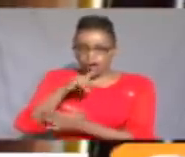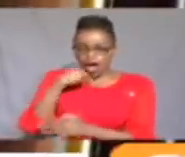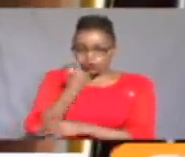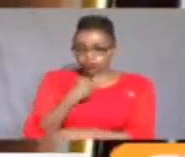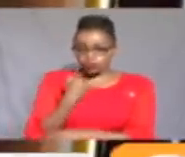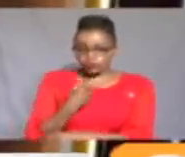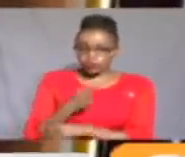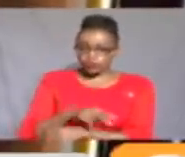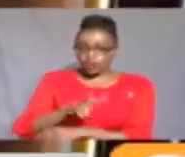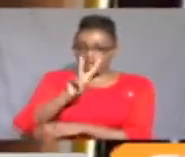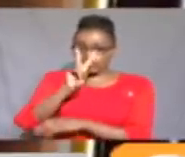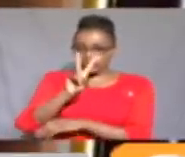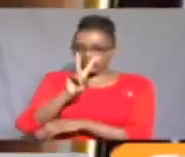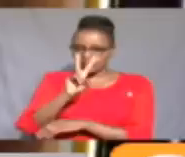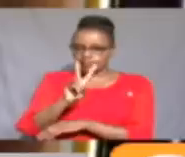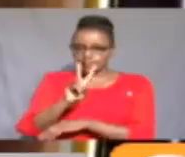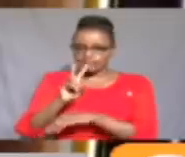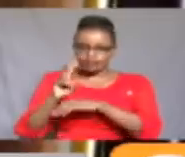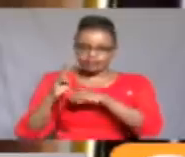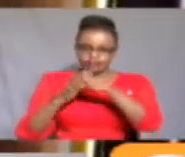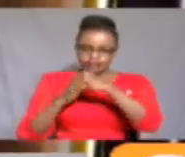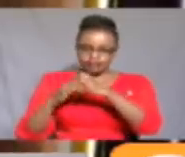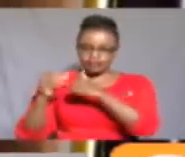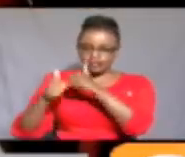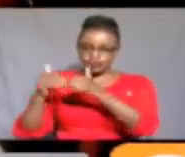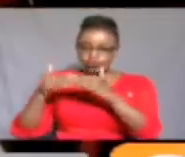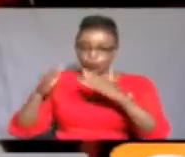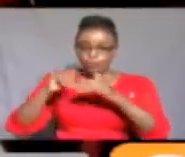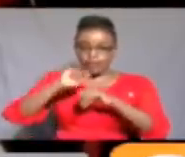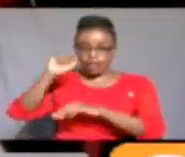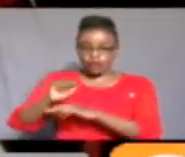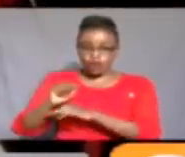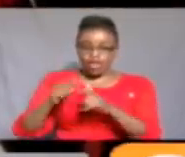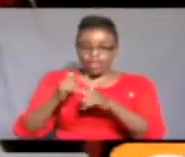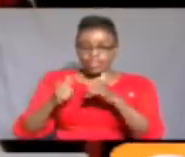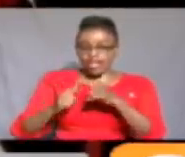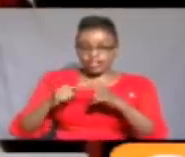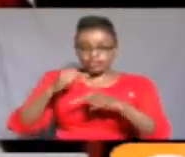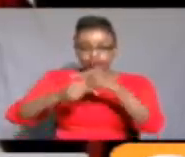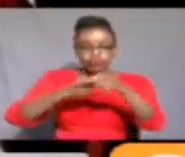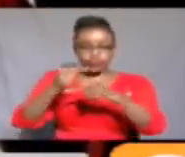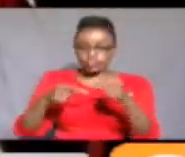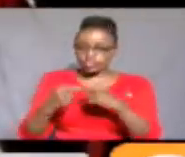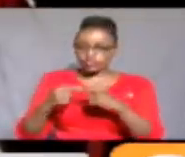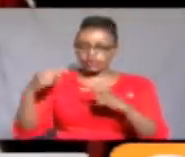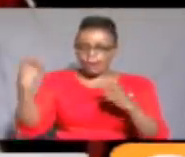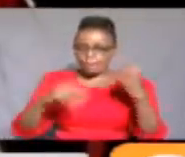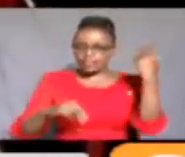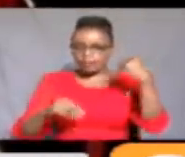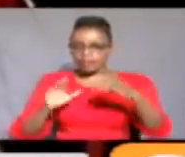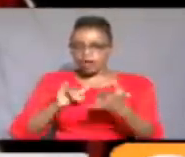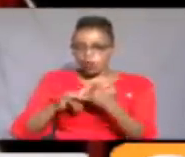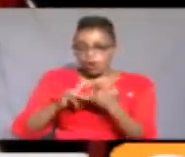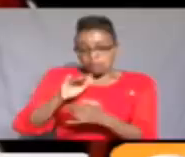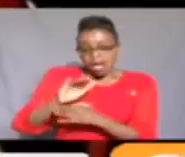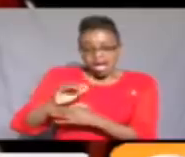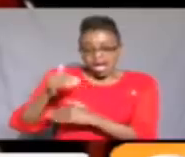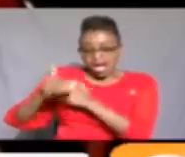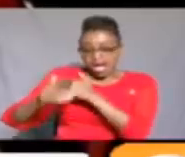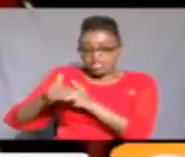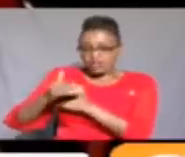mwenye umri wa miaka 29 alidinda kufungua mlango na badala yake kuendelea kumpiga mkewe kwa sababu ambazo